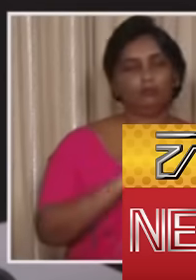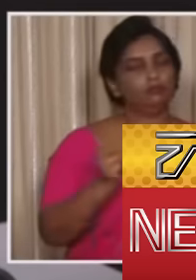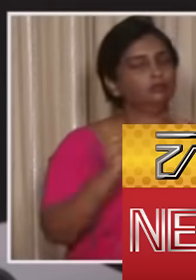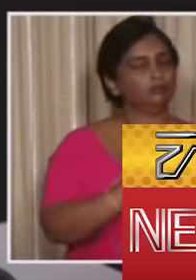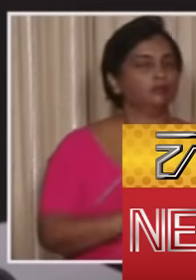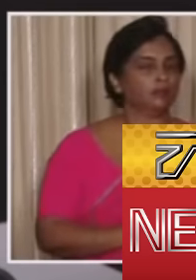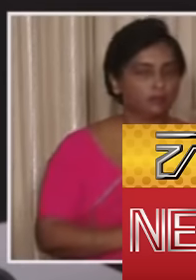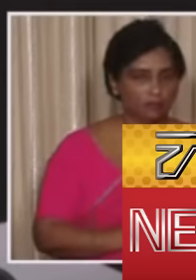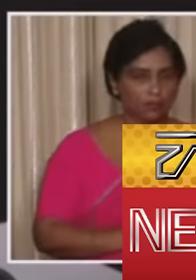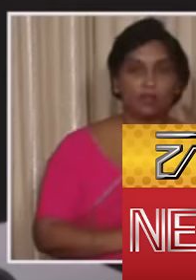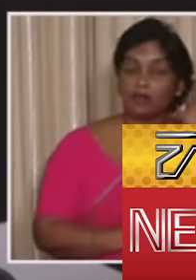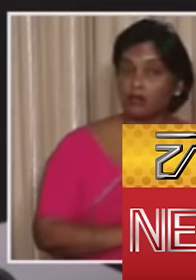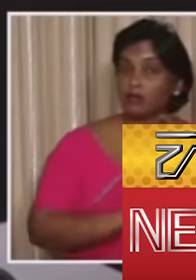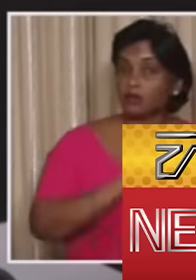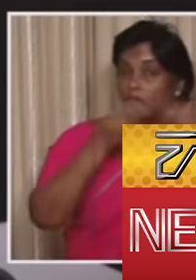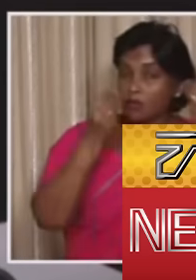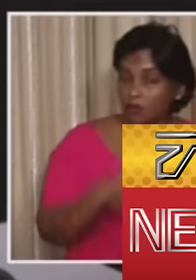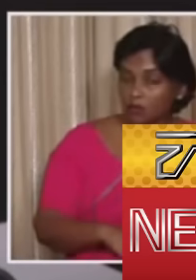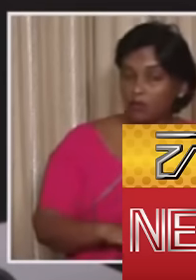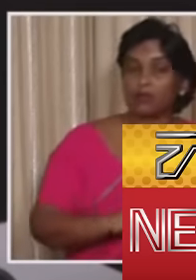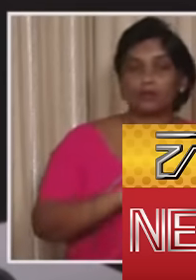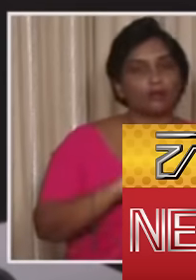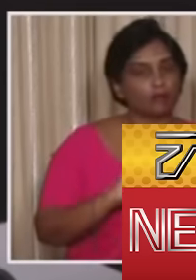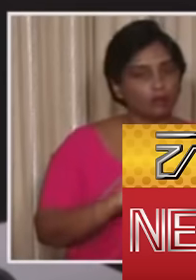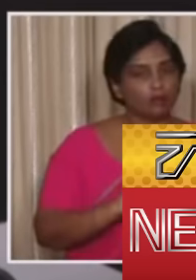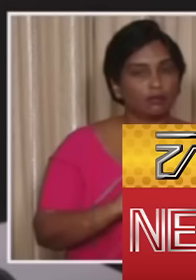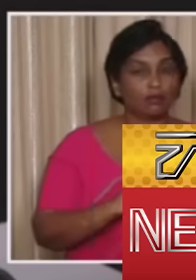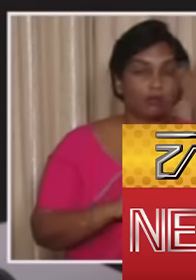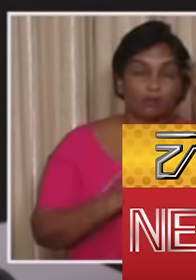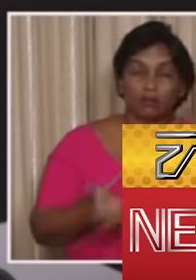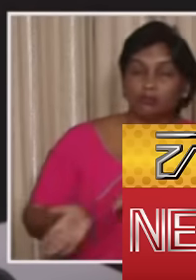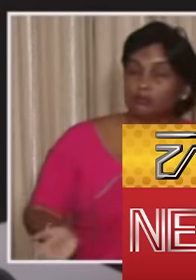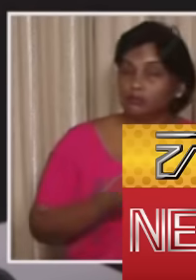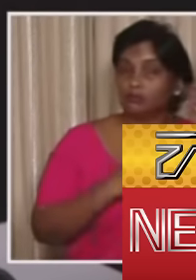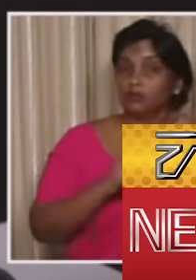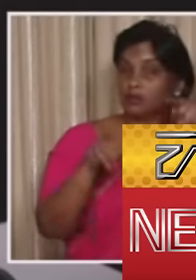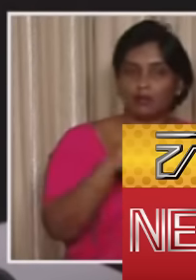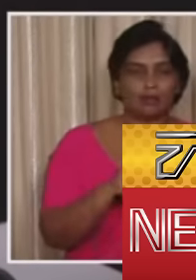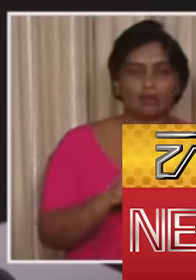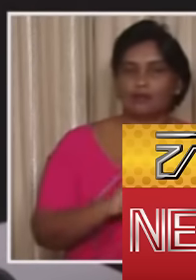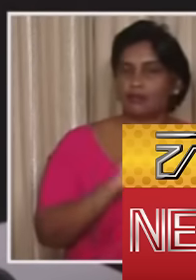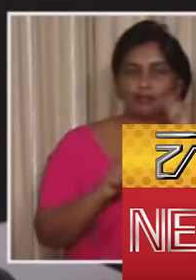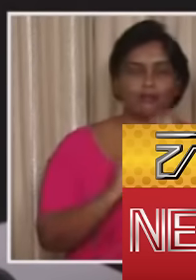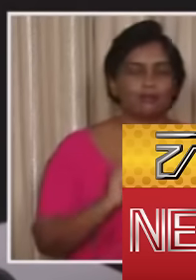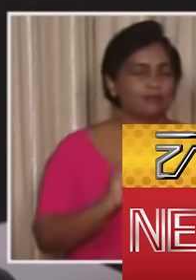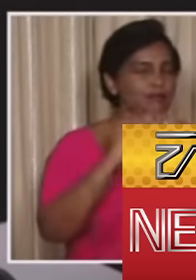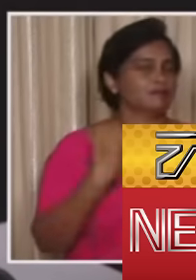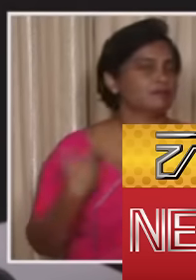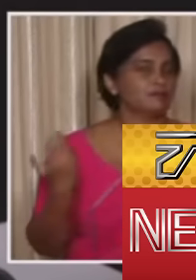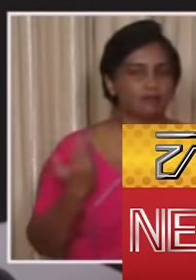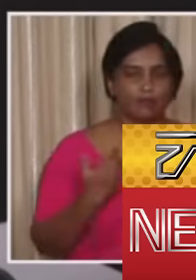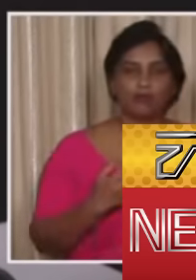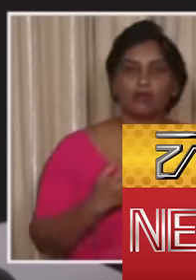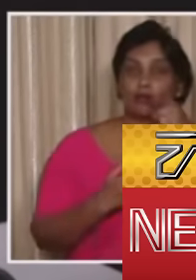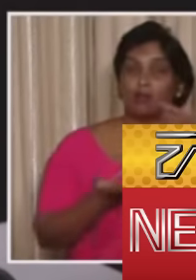කළ හැක්කේ. ඒ නිසා මේ රට විනාශ කරපු මේ රට අනත්තට දක්වපු කණ්ඩායමේ යටතේ මේ රටේ ජනතාව නැගිට්ටවන්න බෑ. තමුන්